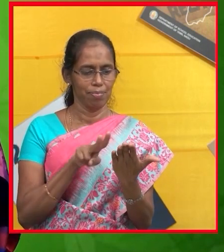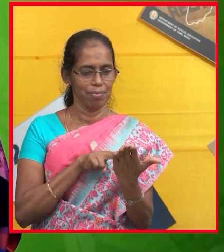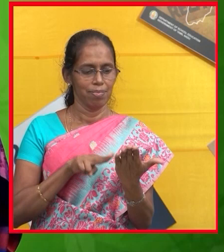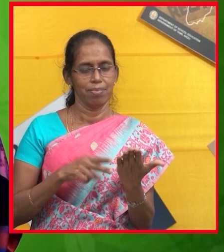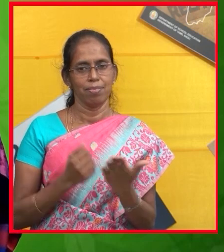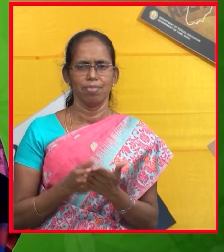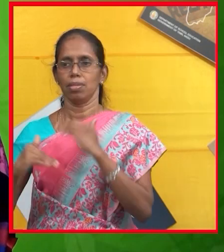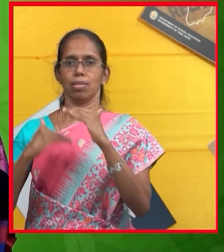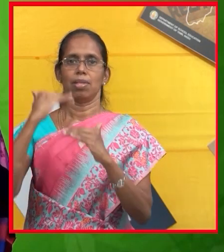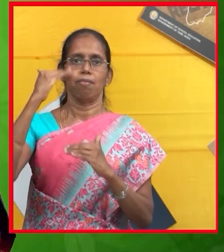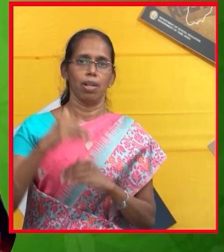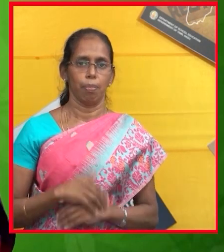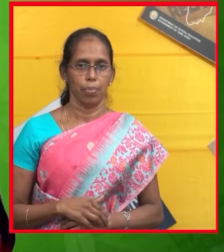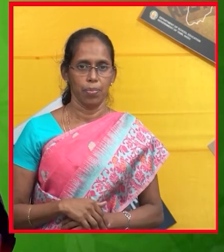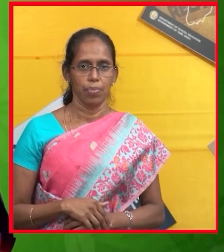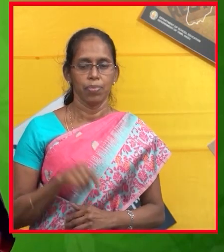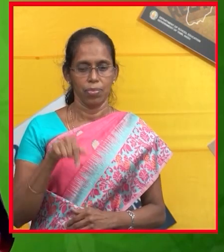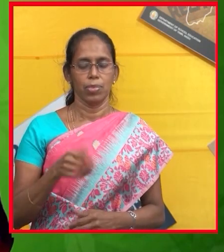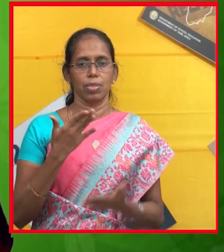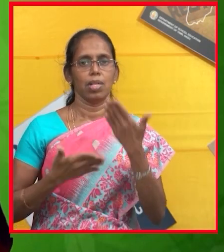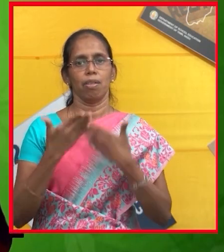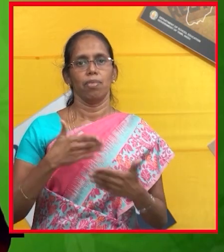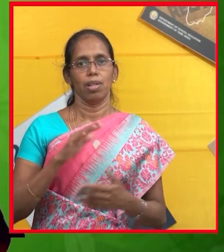அப்படின்னு சொல்லி ஷேர் பண்ணிக்கிறாங்க. இதுதான் நம்ம இந்த